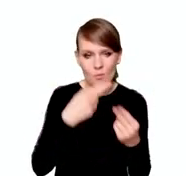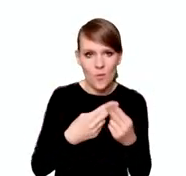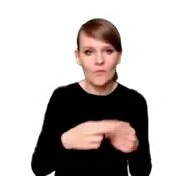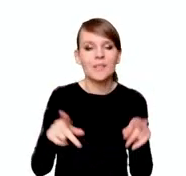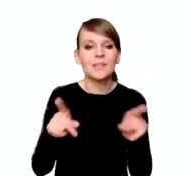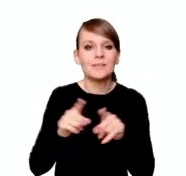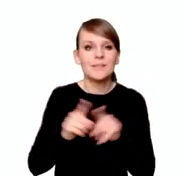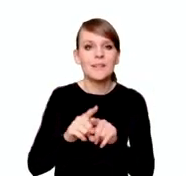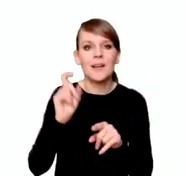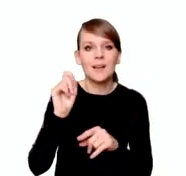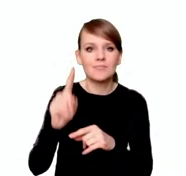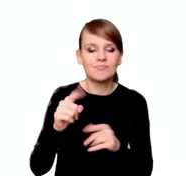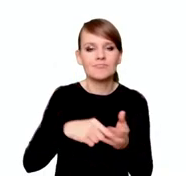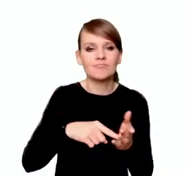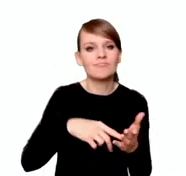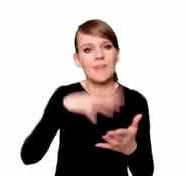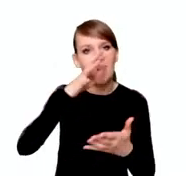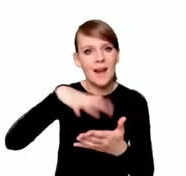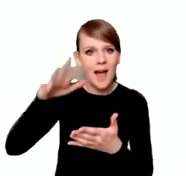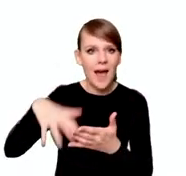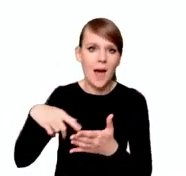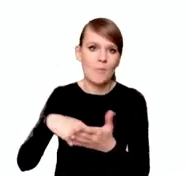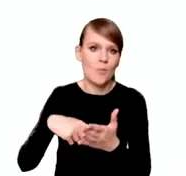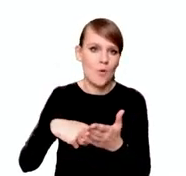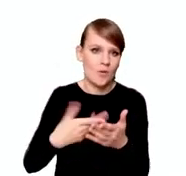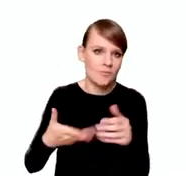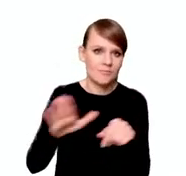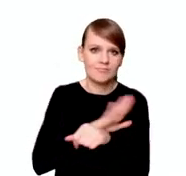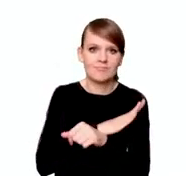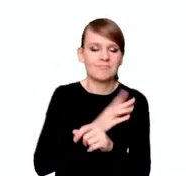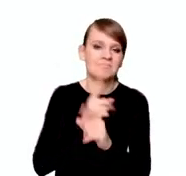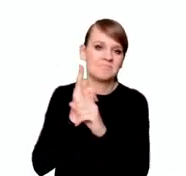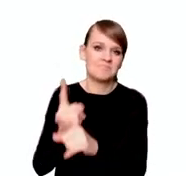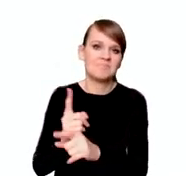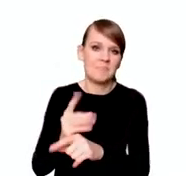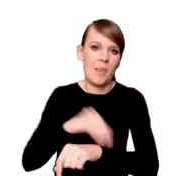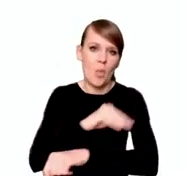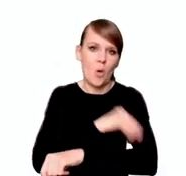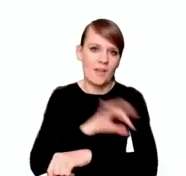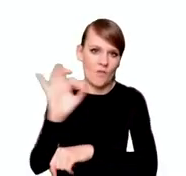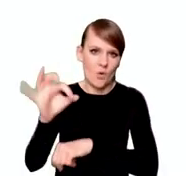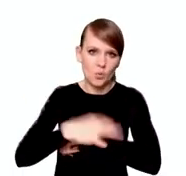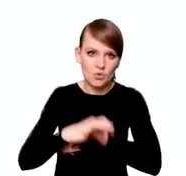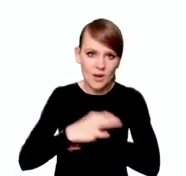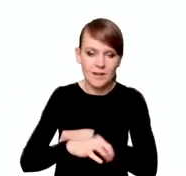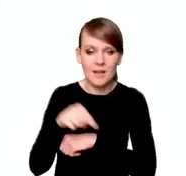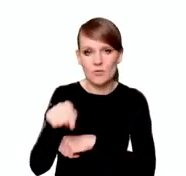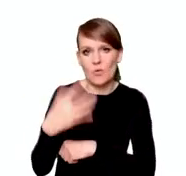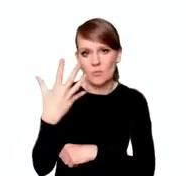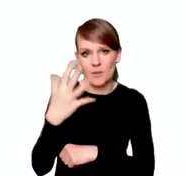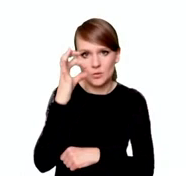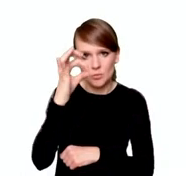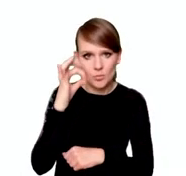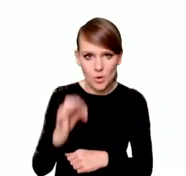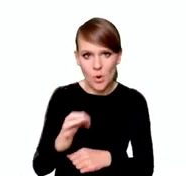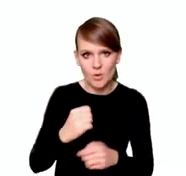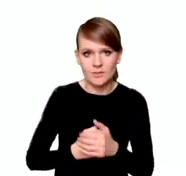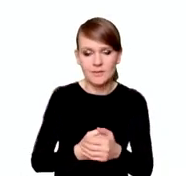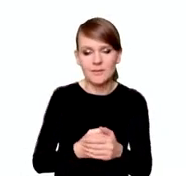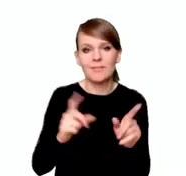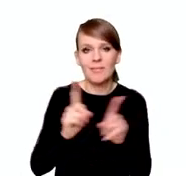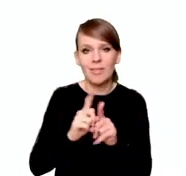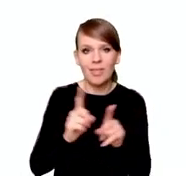raporty kompleksowe zgodne z własną metodologią uczelni, 5% wskazań, raporty,